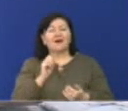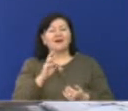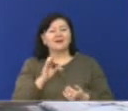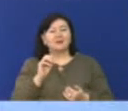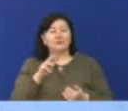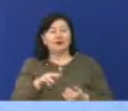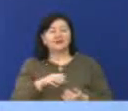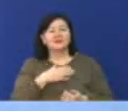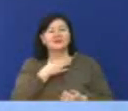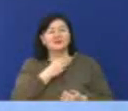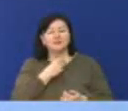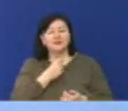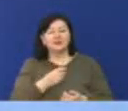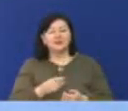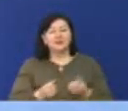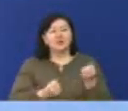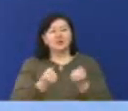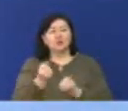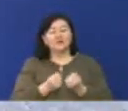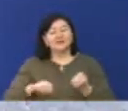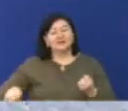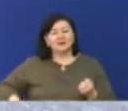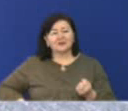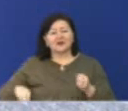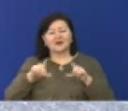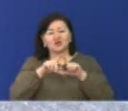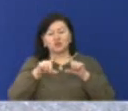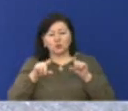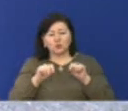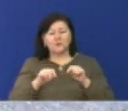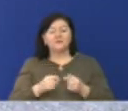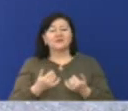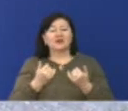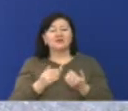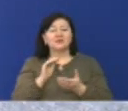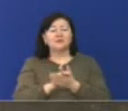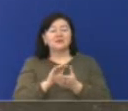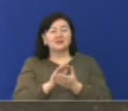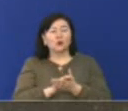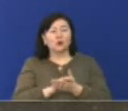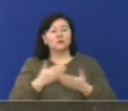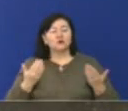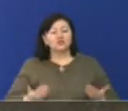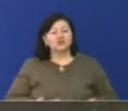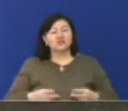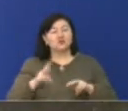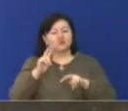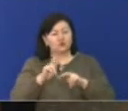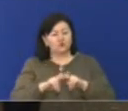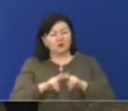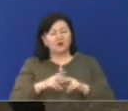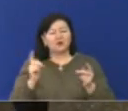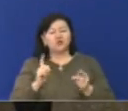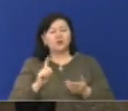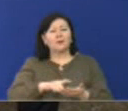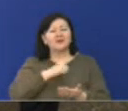руководители учреждений образования. Цель этой акции – познакомить госслужащих с жизнью за решеткой, таким образом предотвратить